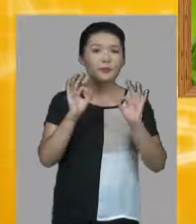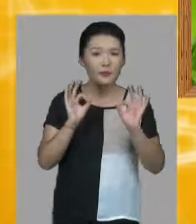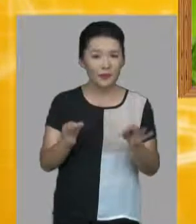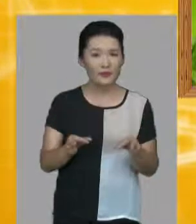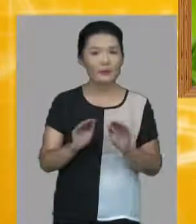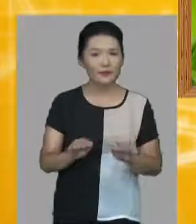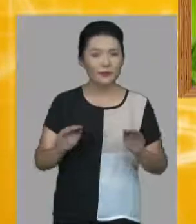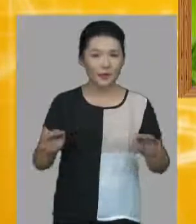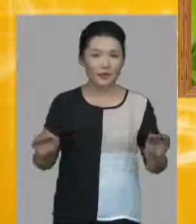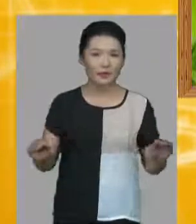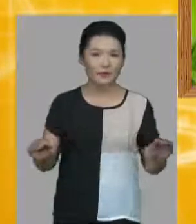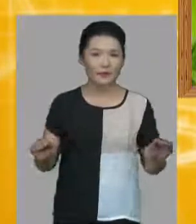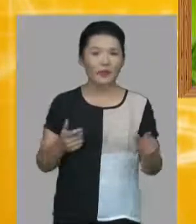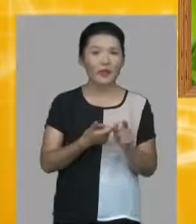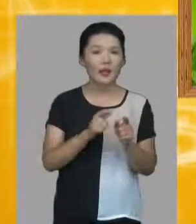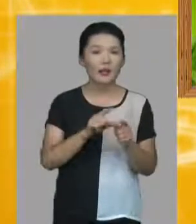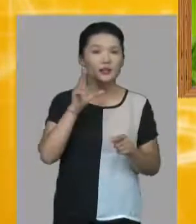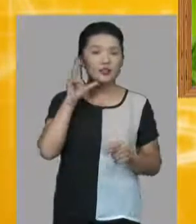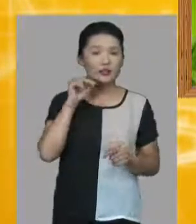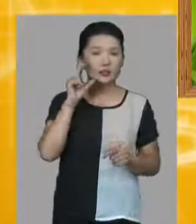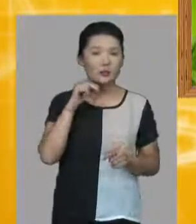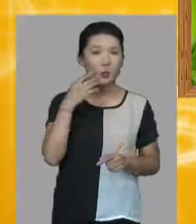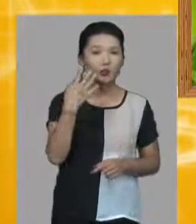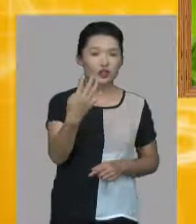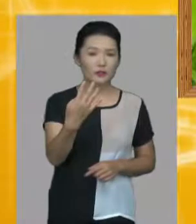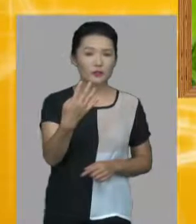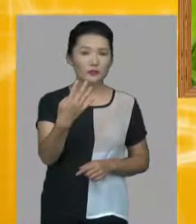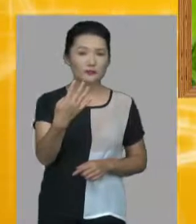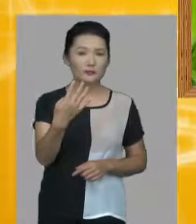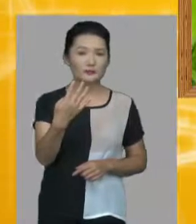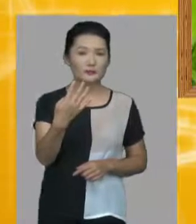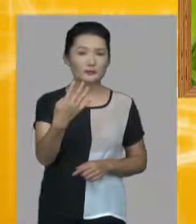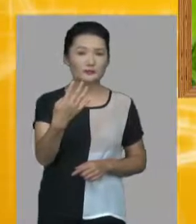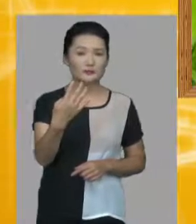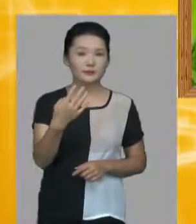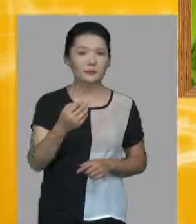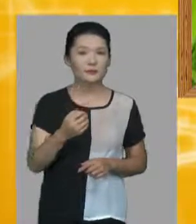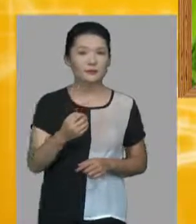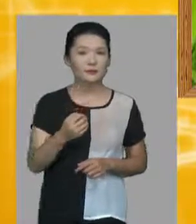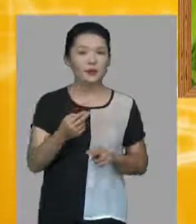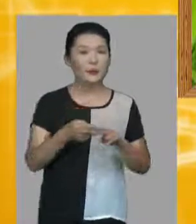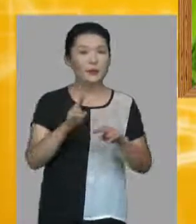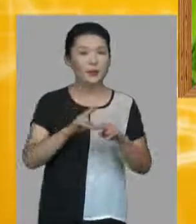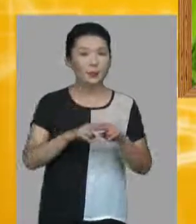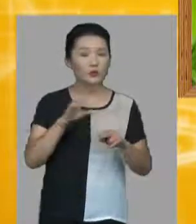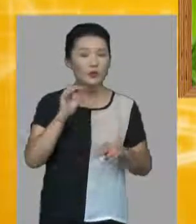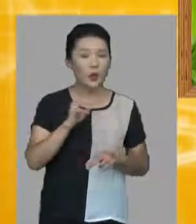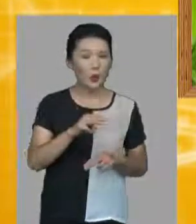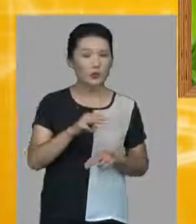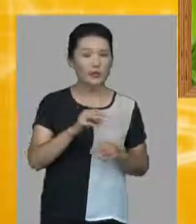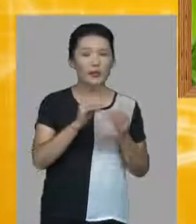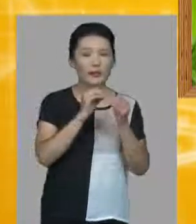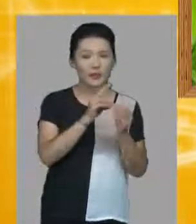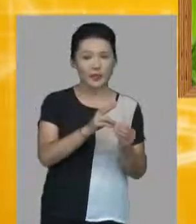Правильно, дети, это число 4. Так как от